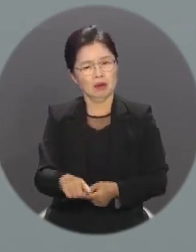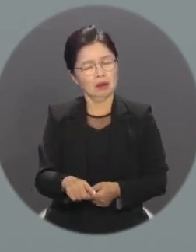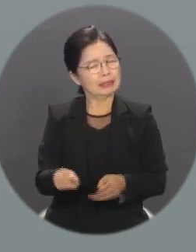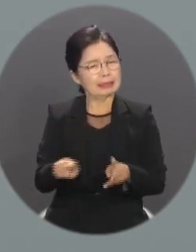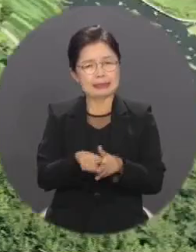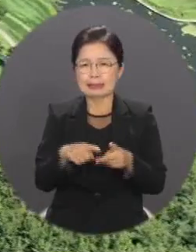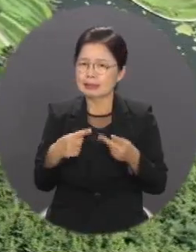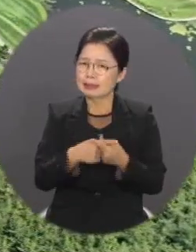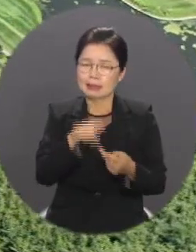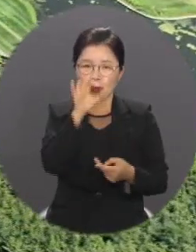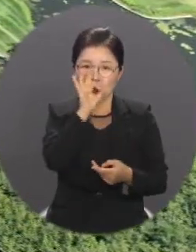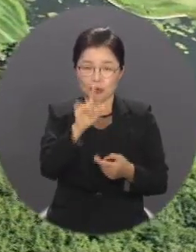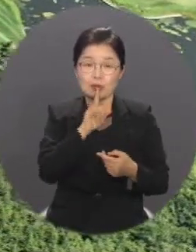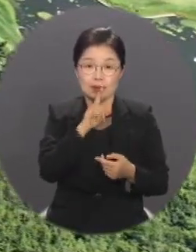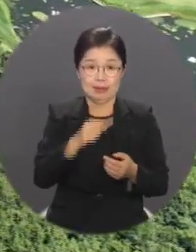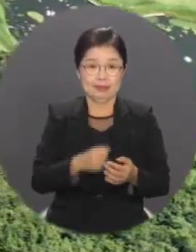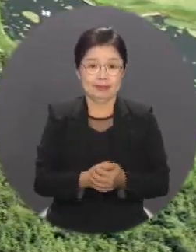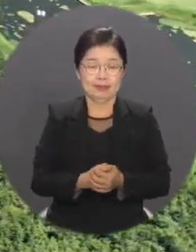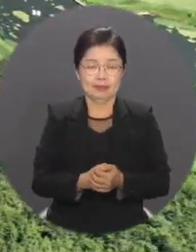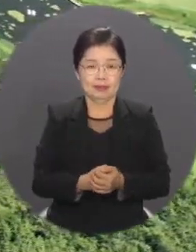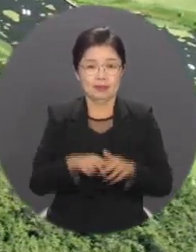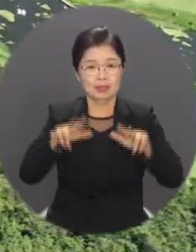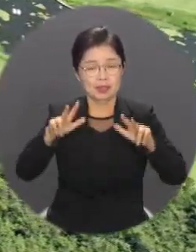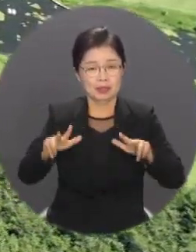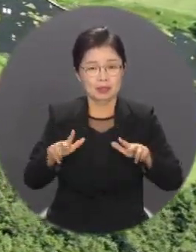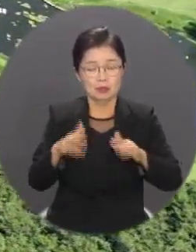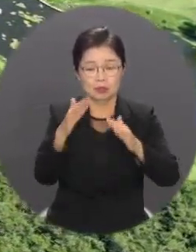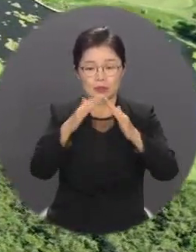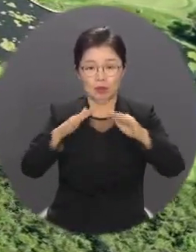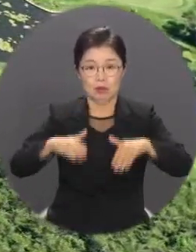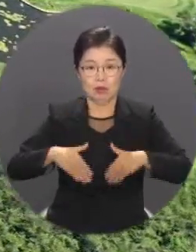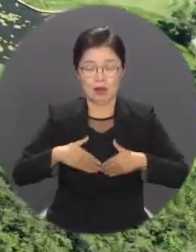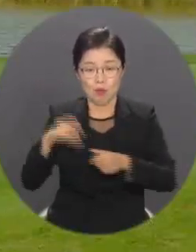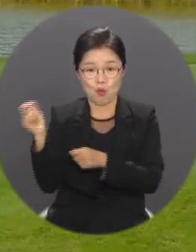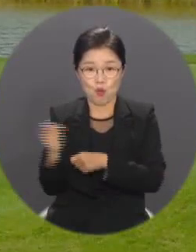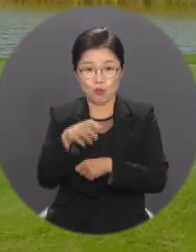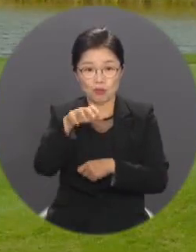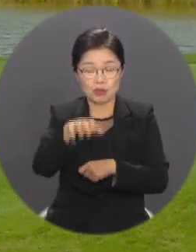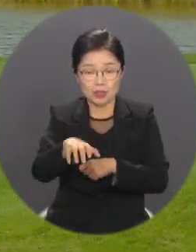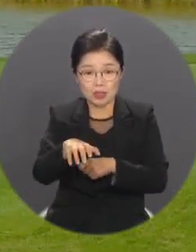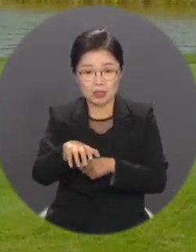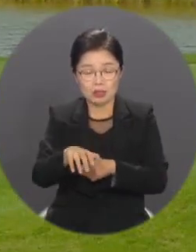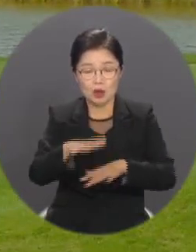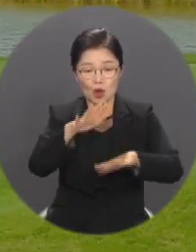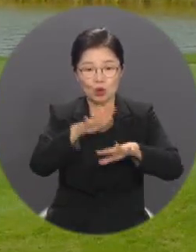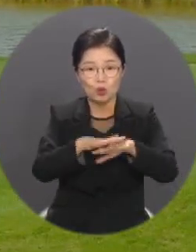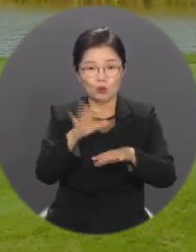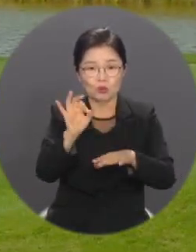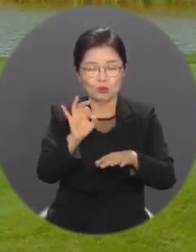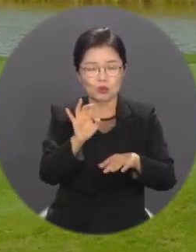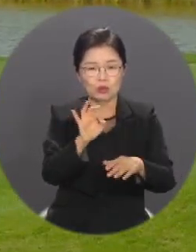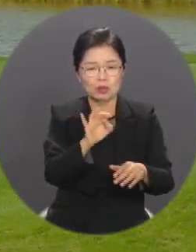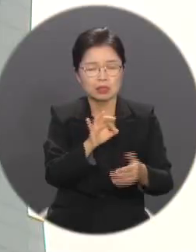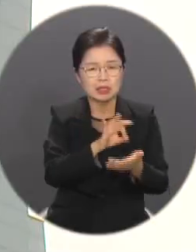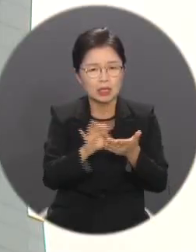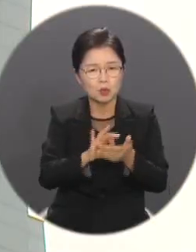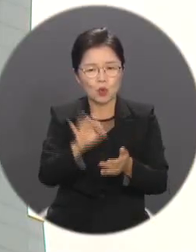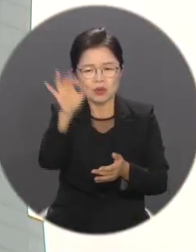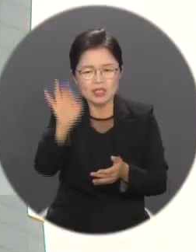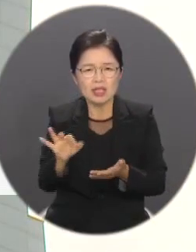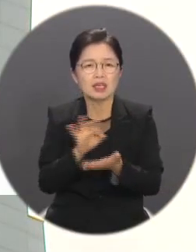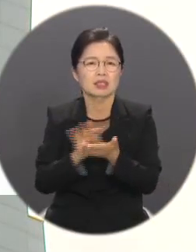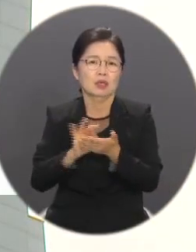어렵습니다 전국 상황을 살펴 봐도 전남의 골프장은 농업용수를 상대적으로 값싸게 쓰고 있습니다